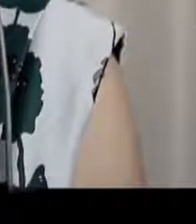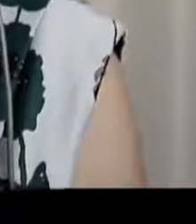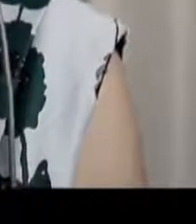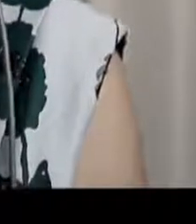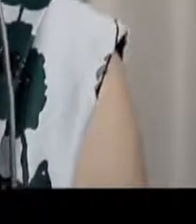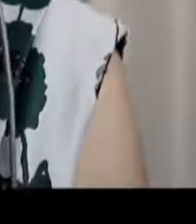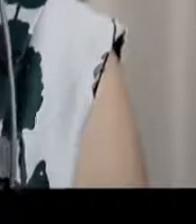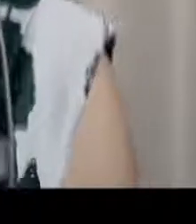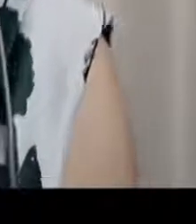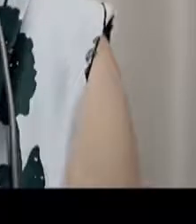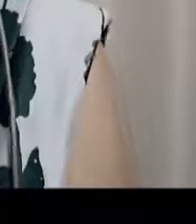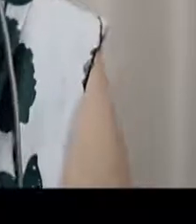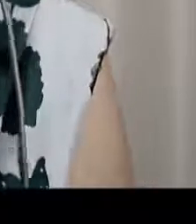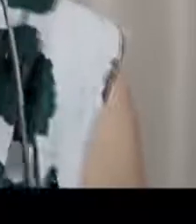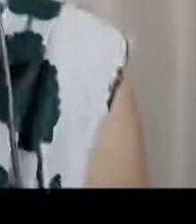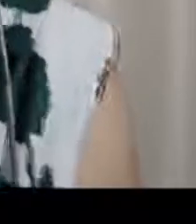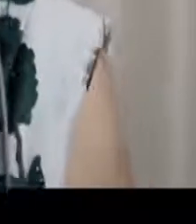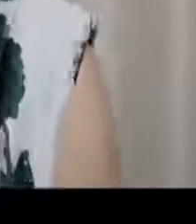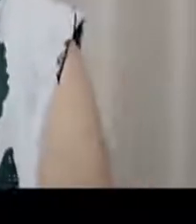harus